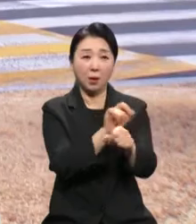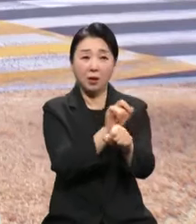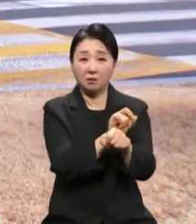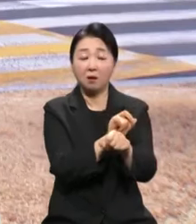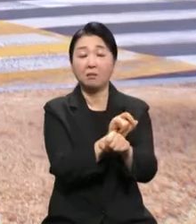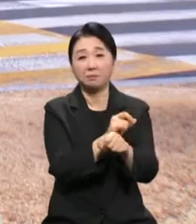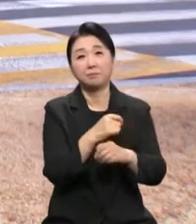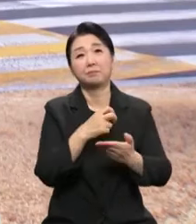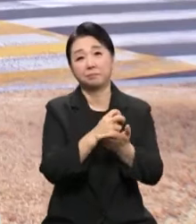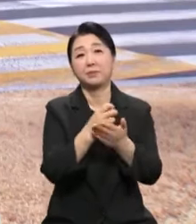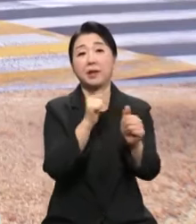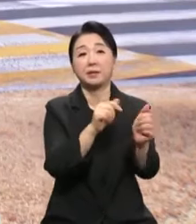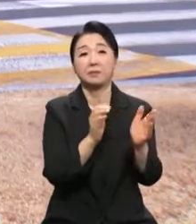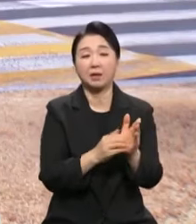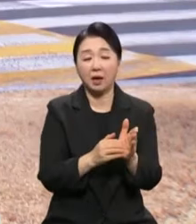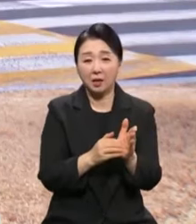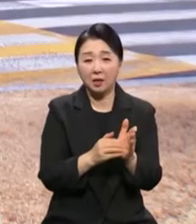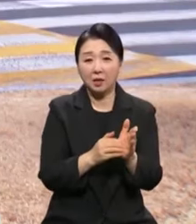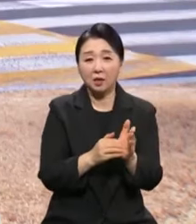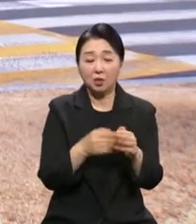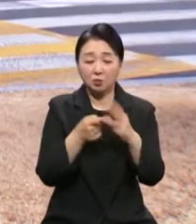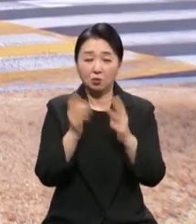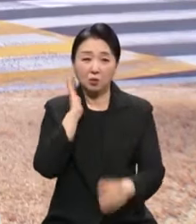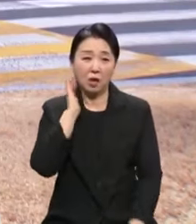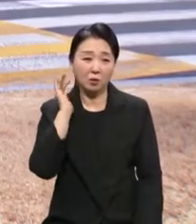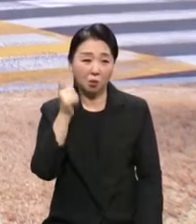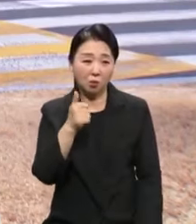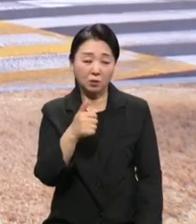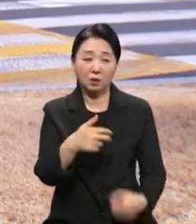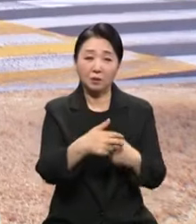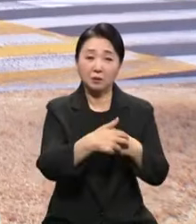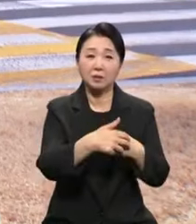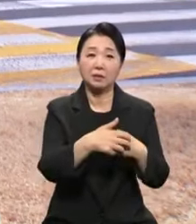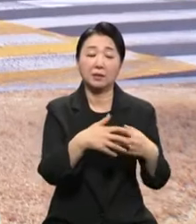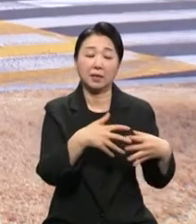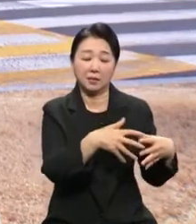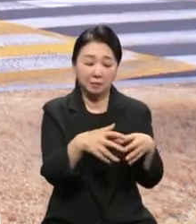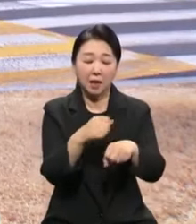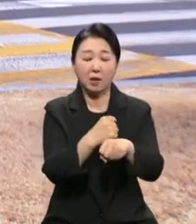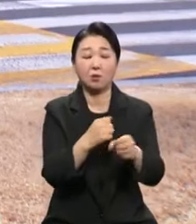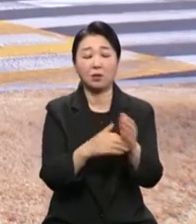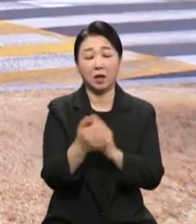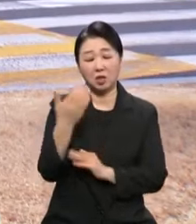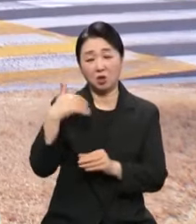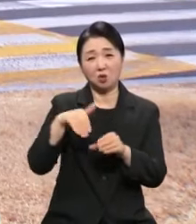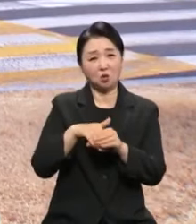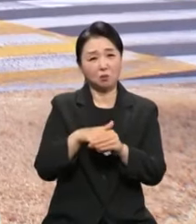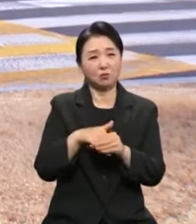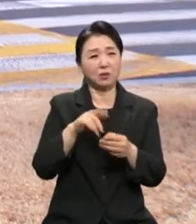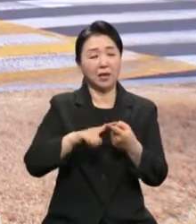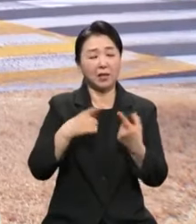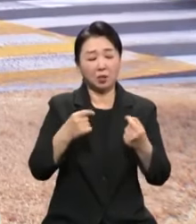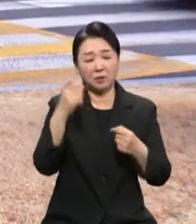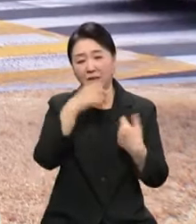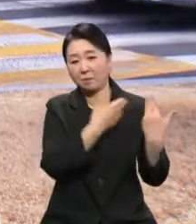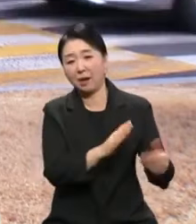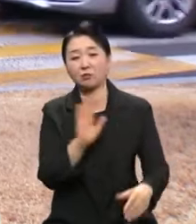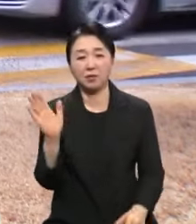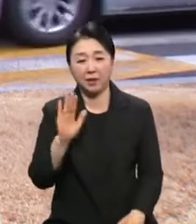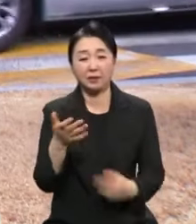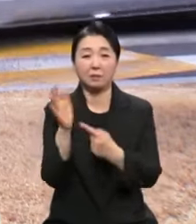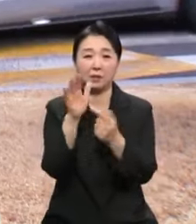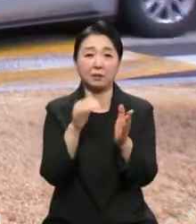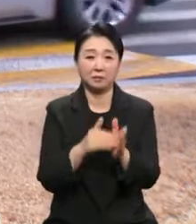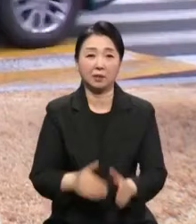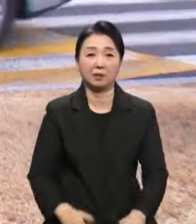윤석열 대통령은 의사들의 집단 행동에 대해 지난 정부처럼 지나가지 않겠다라고 말한 것으로 알려졌습니다. 지금까지